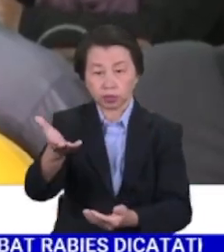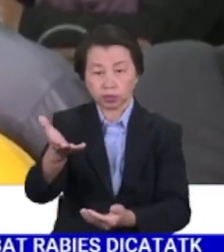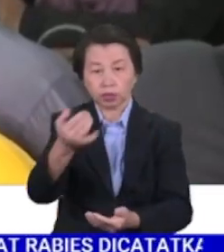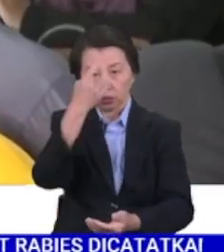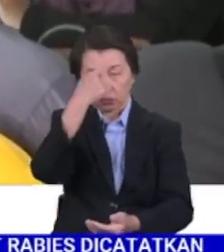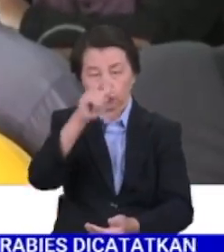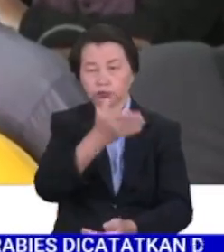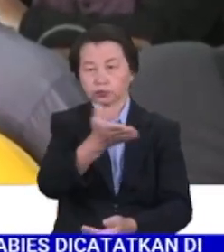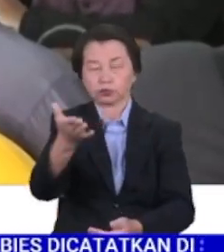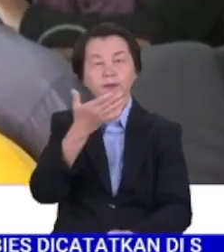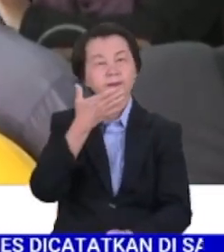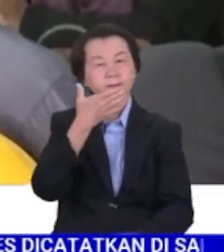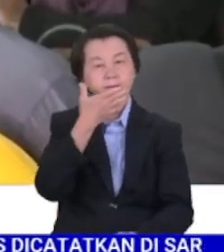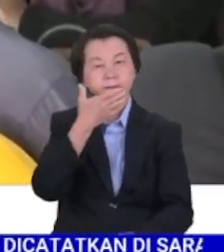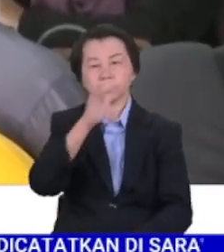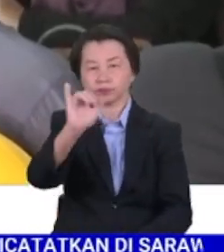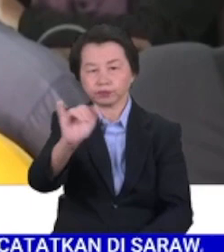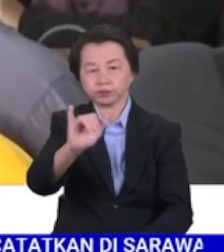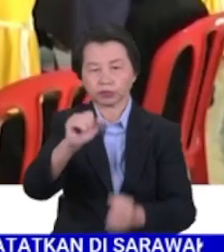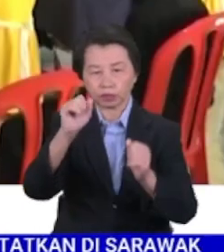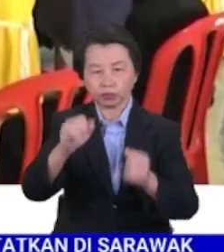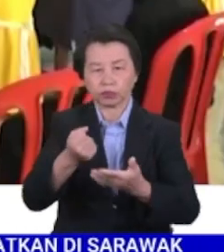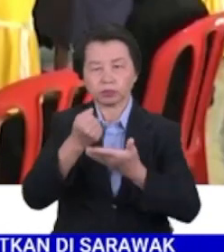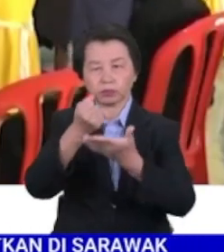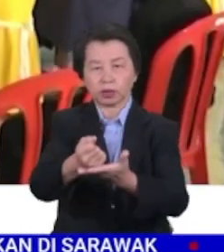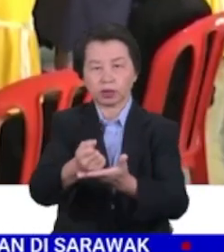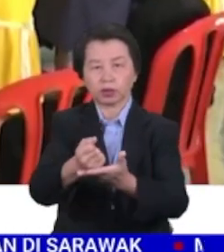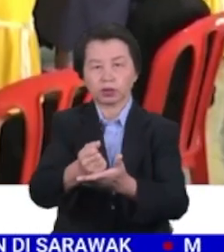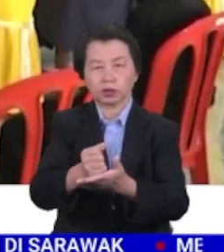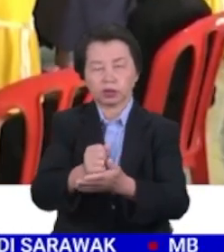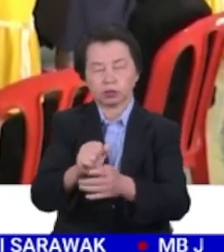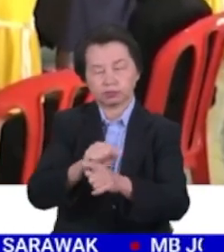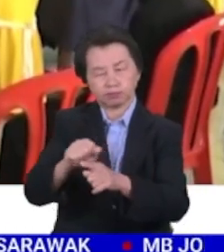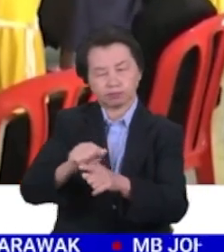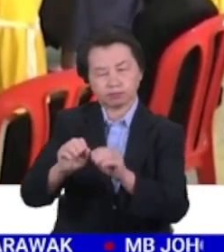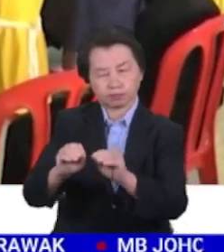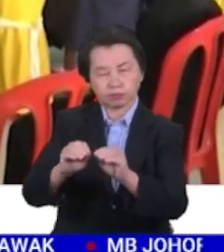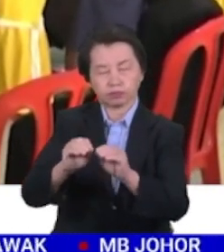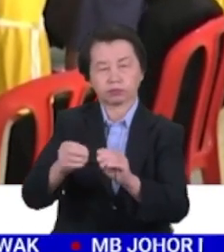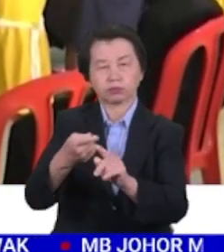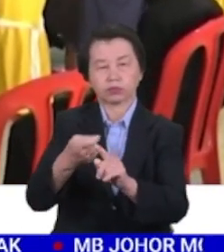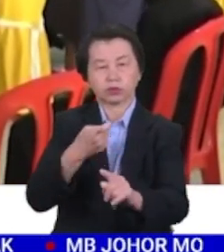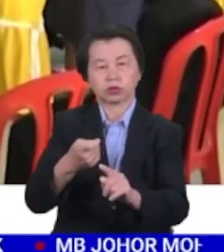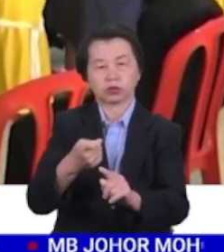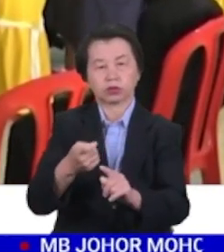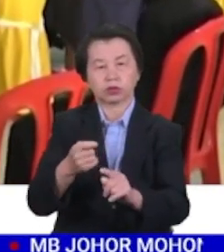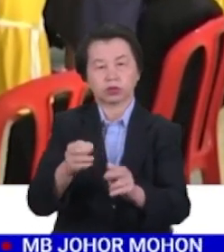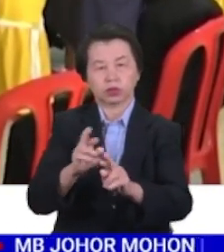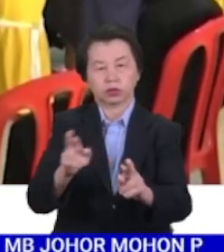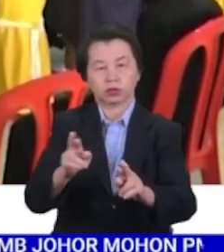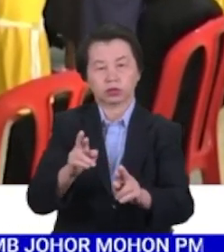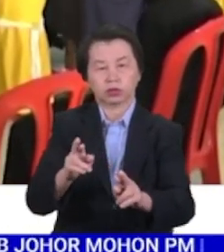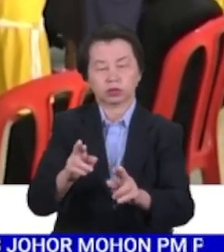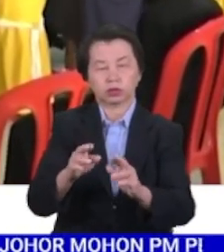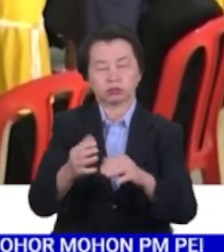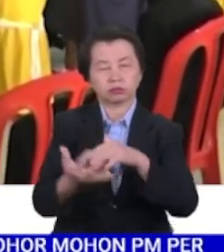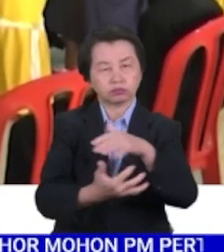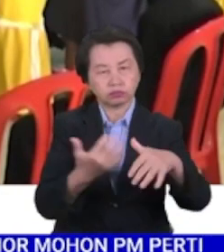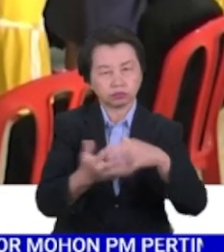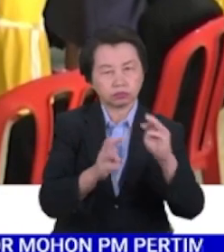untuk belia-belia juga dapat membantu soft skill mereka dari side nak menyentuhi masyarakat,